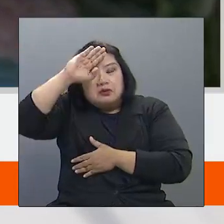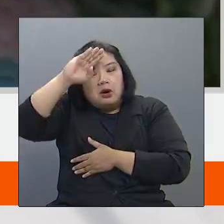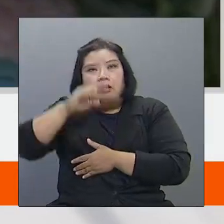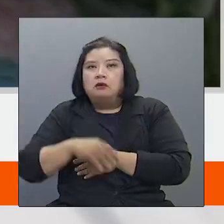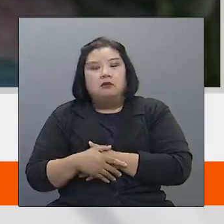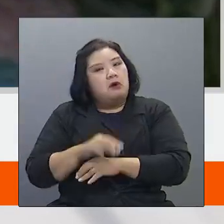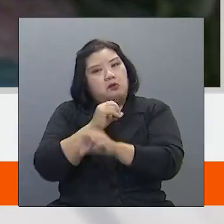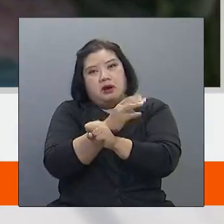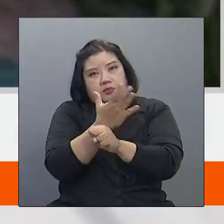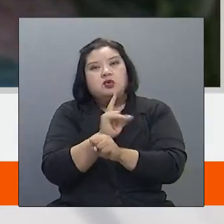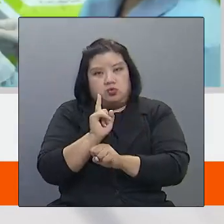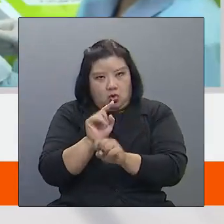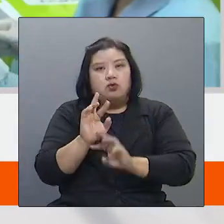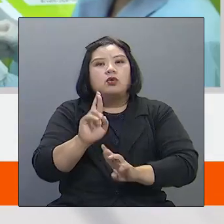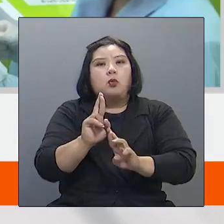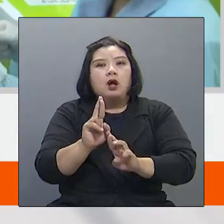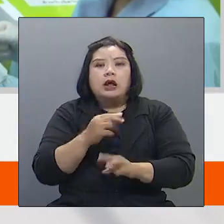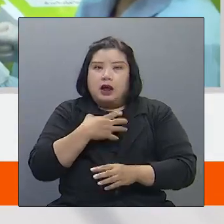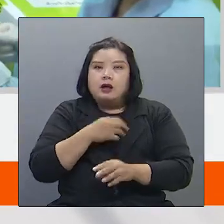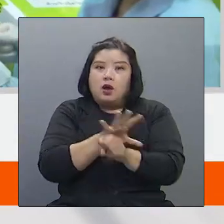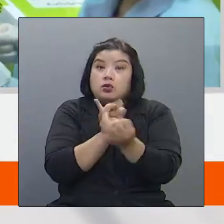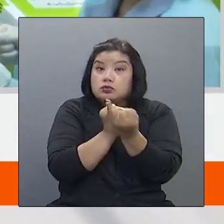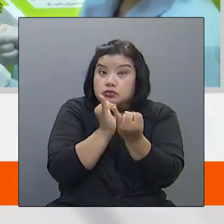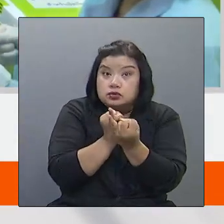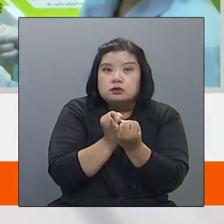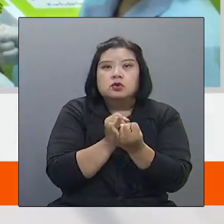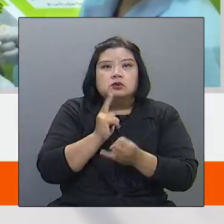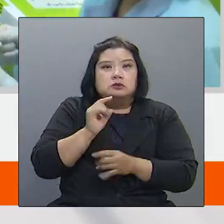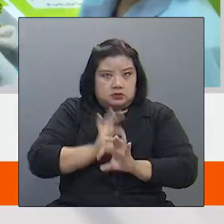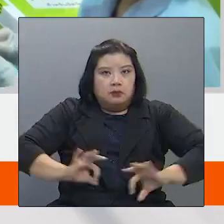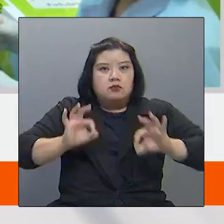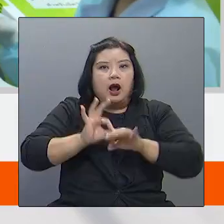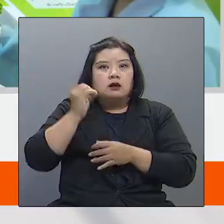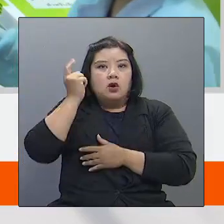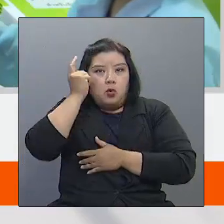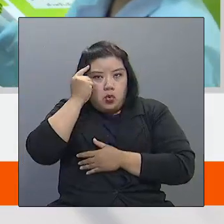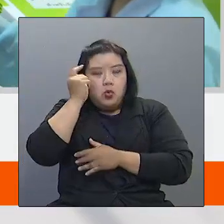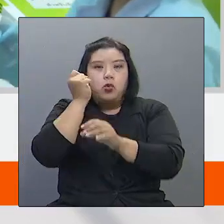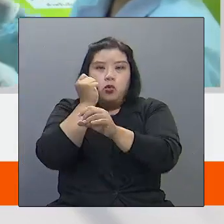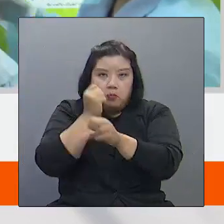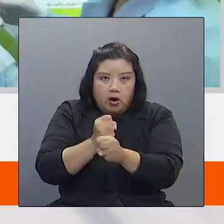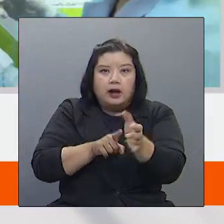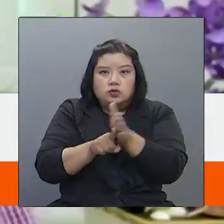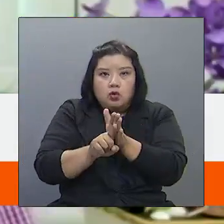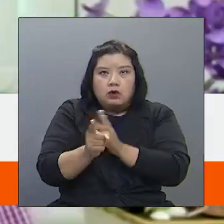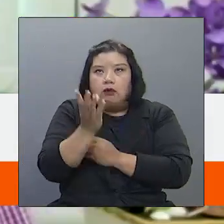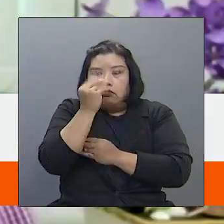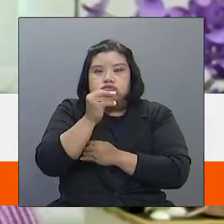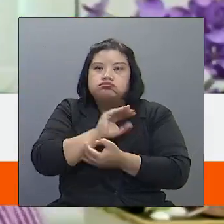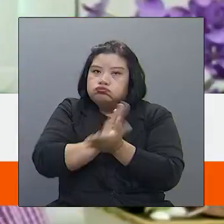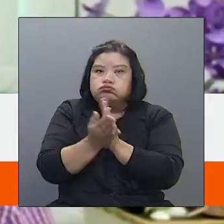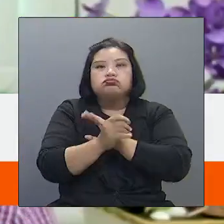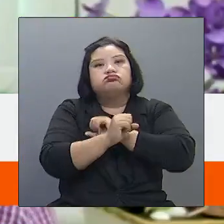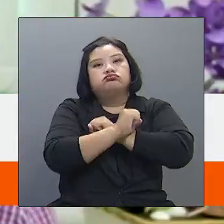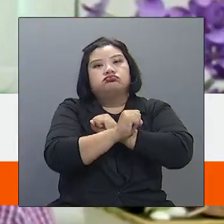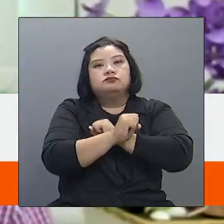านซ์ดีๆแล้วคิดว่าเราจะต้องอยู่กับเขาได้ด้วยความรู้และก็ความเข้าใจการเปลี่ยนแปลงของไวรัสด้วยครับ น่าจะต้องเป็นวัคซีนเจนใหม่หรือเปล่